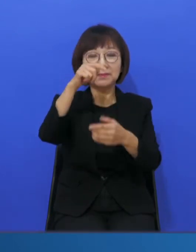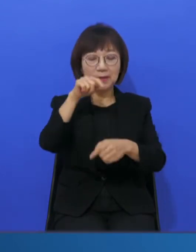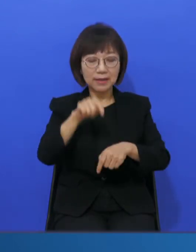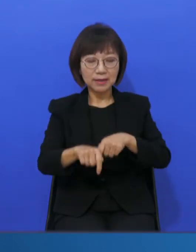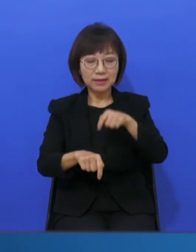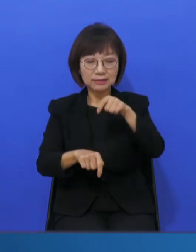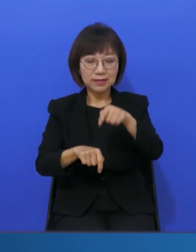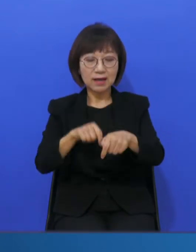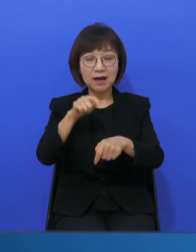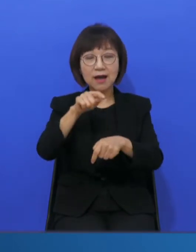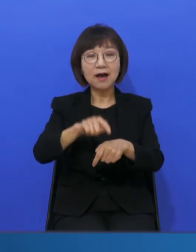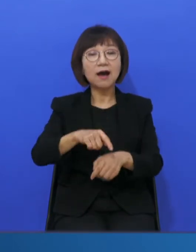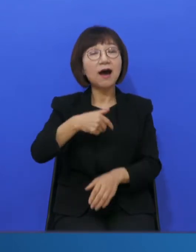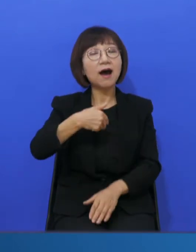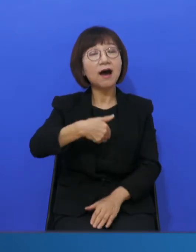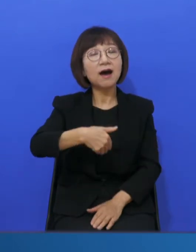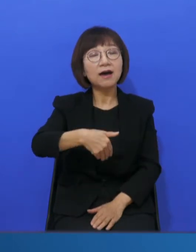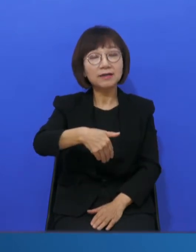주님 앞에